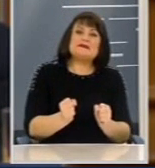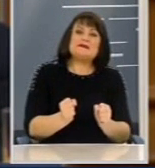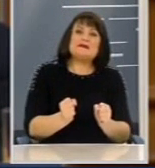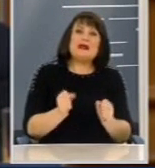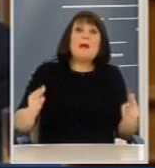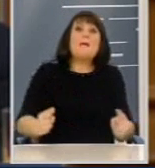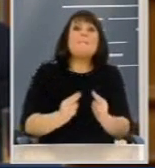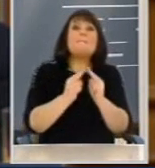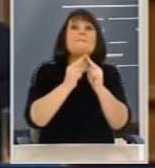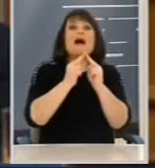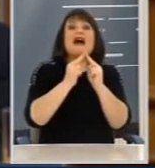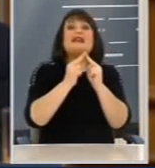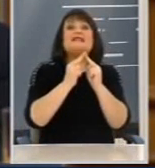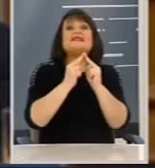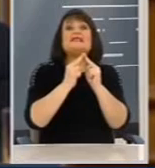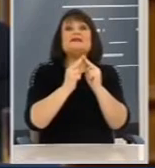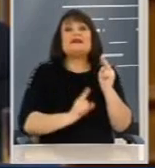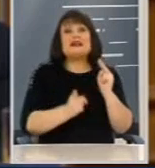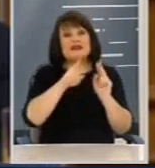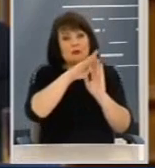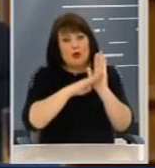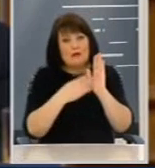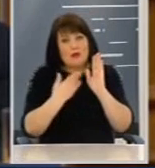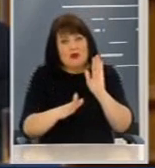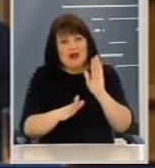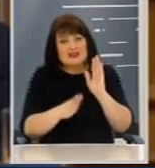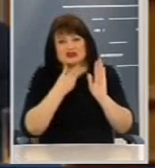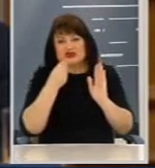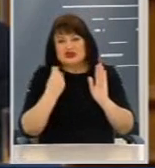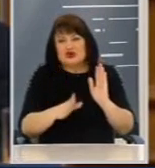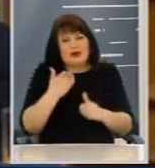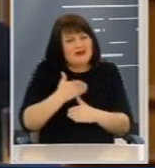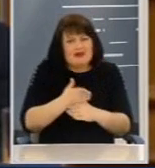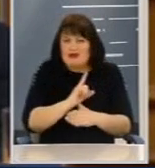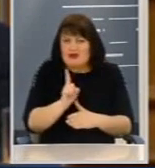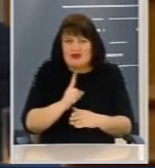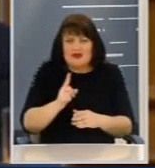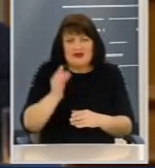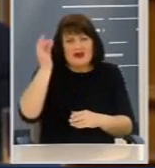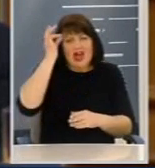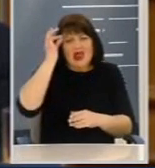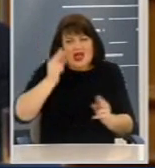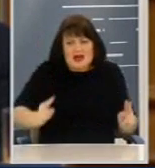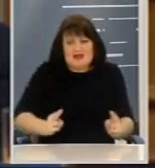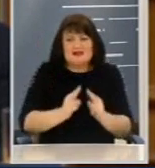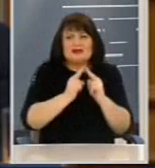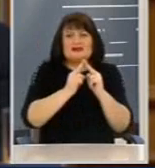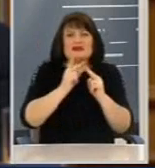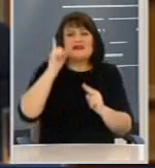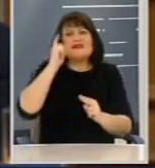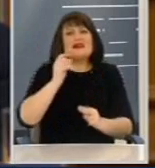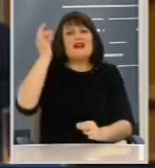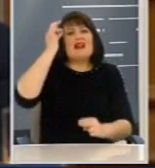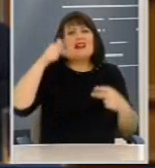Παρίσι, σε ένα προγραμματισμένο ταξίδι, όχι κρυφό, δεν είναι κρυφό ένα ταξίδι όταν είναι ενήμερη η γαλλική